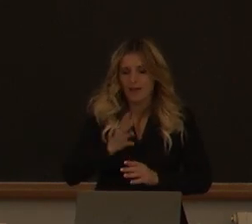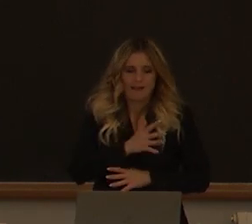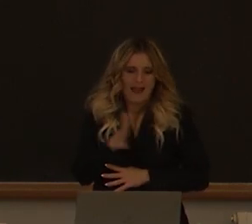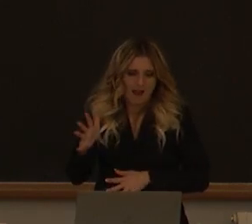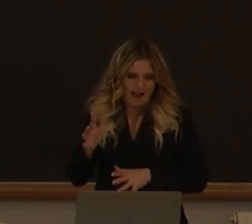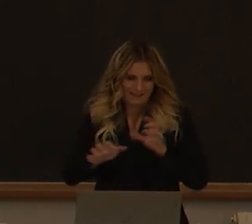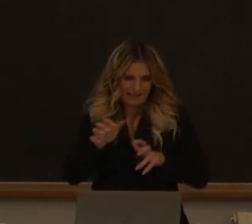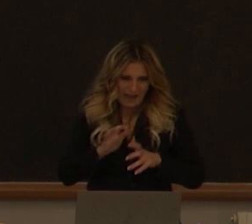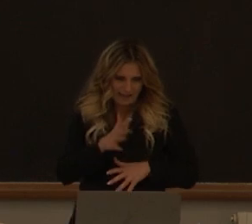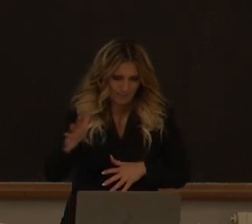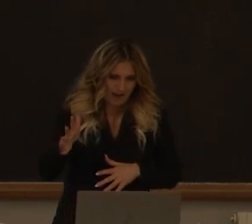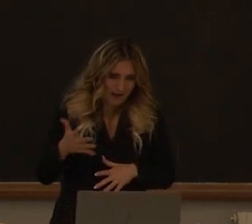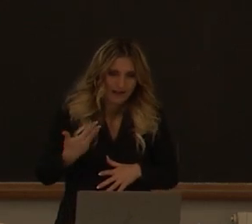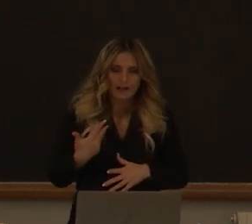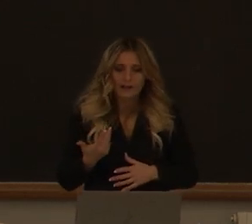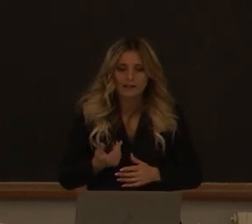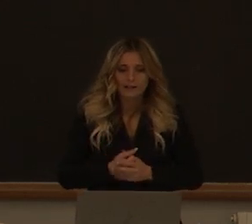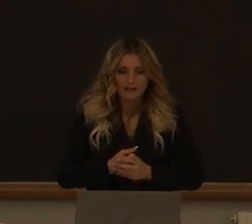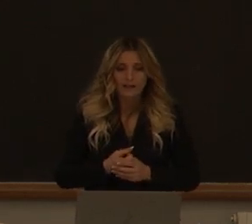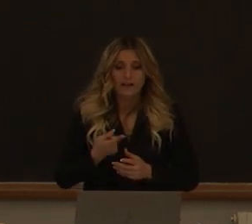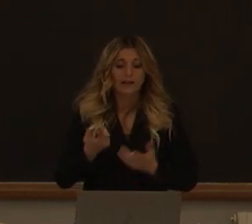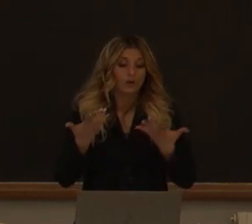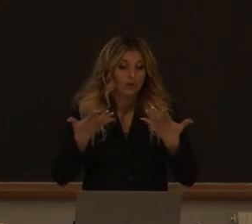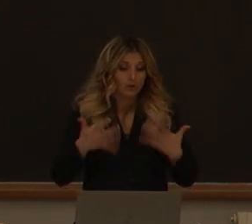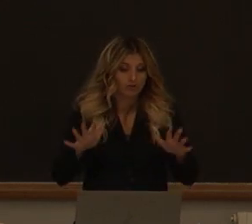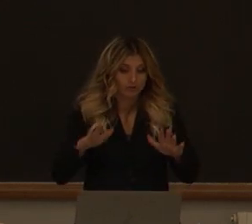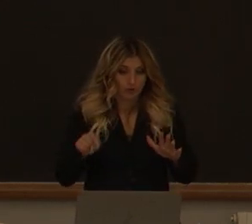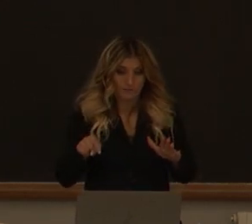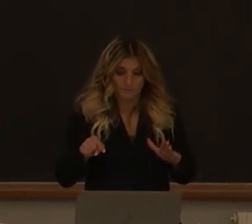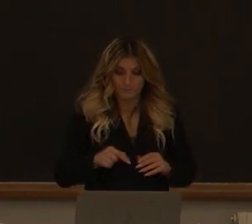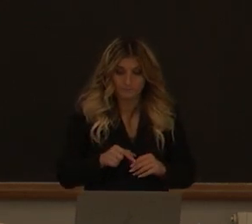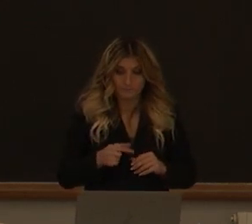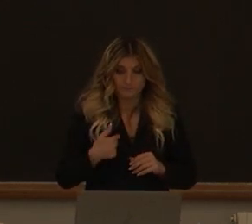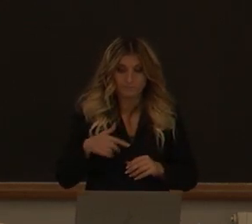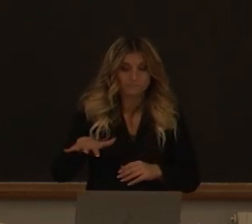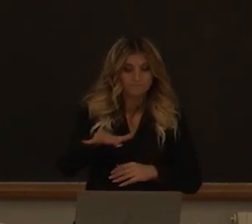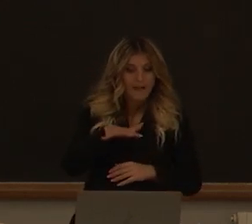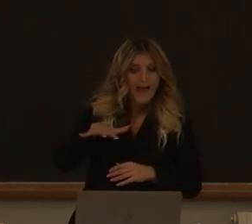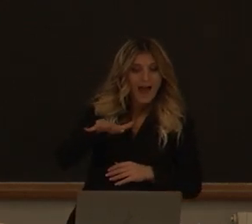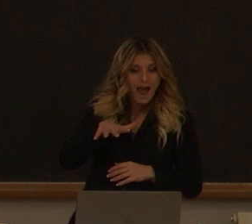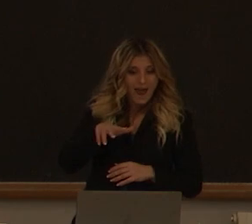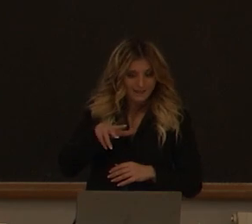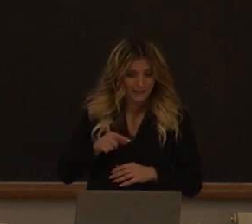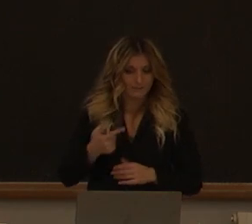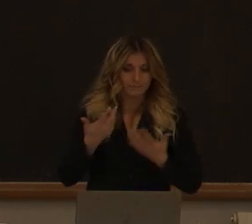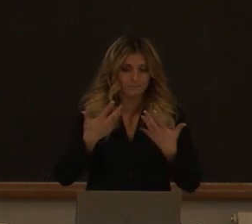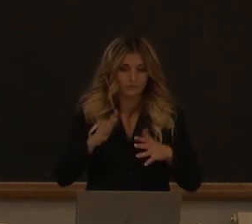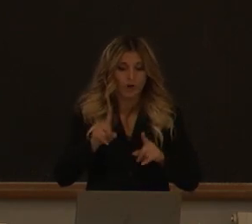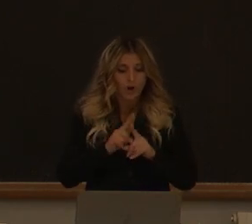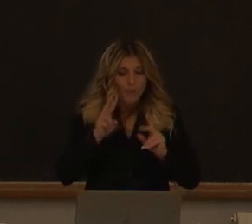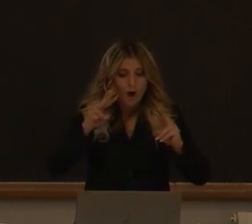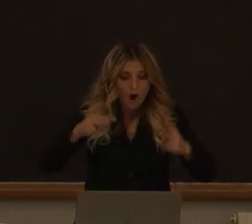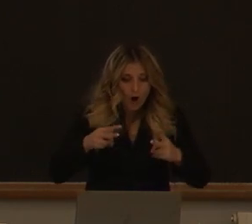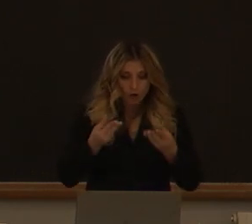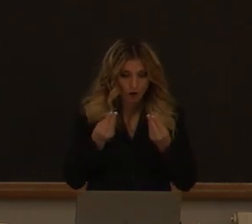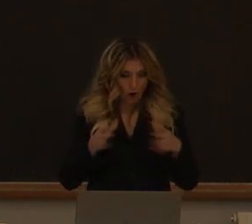specie alloctone, diciamo, che si sono insediate nelle nostre aree geografiche e abbiamo perso il loro